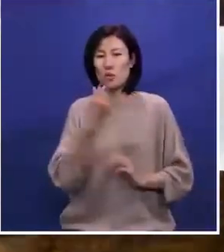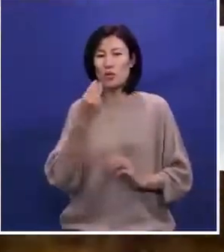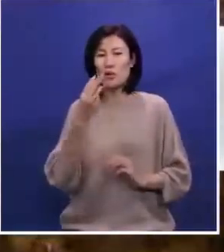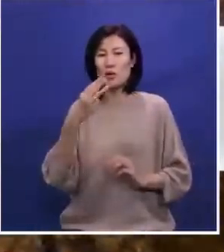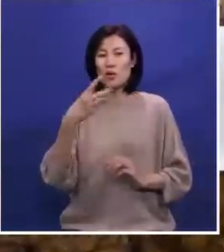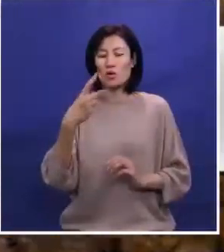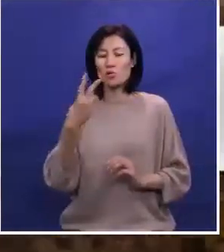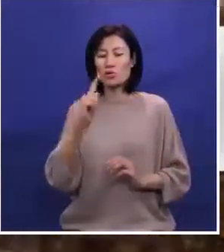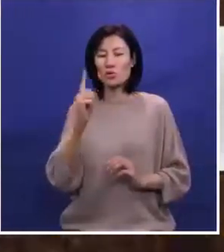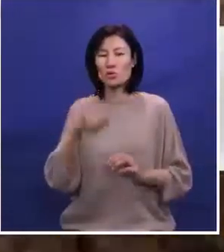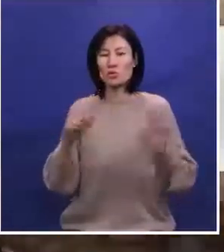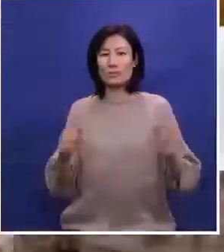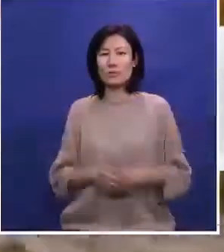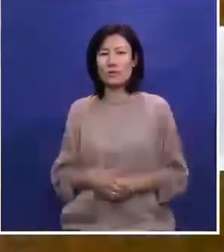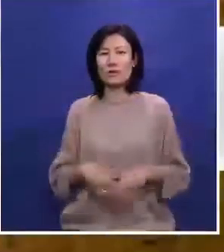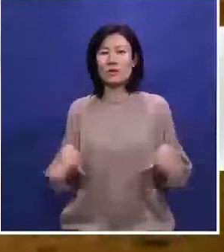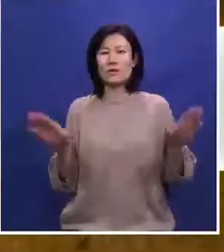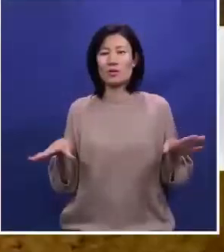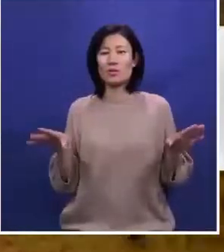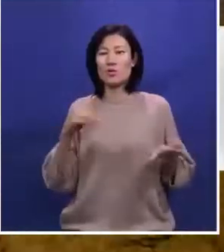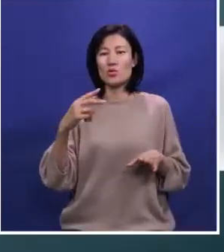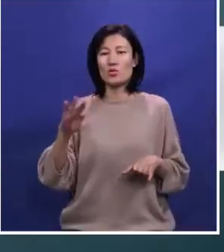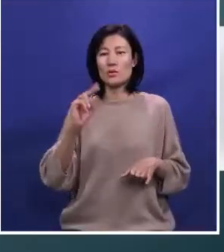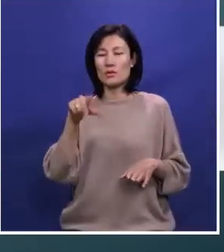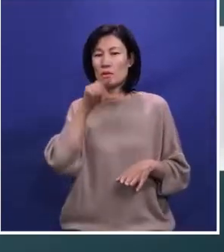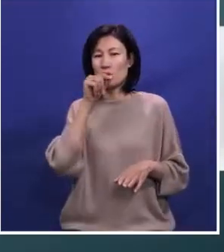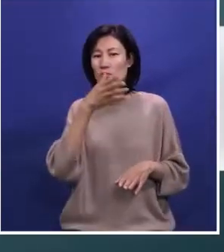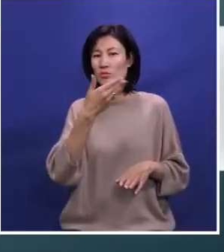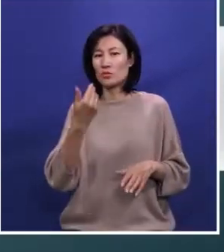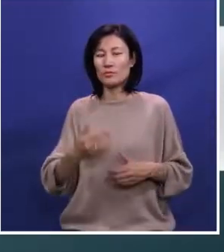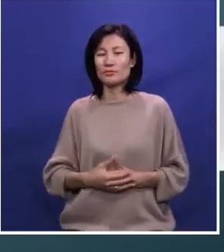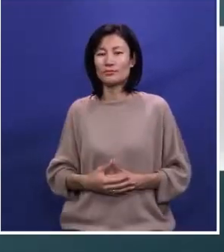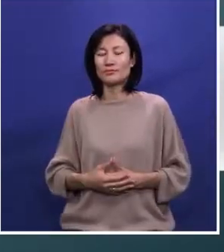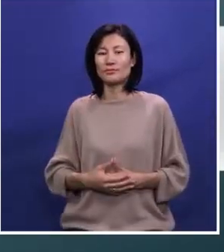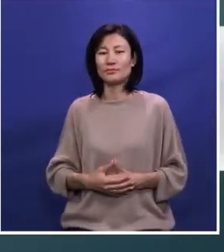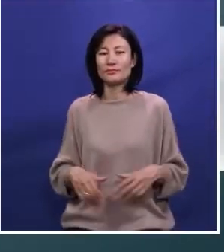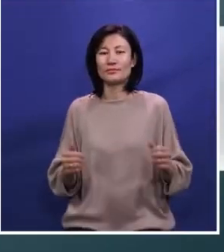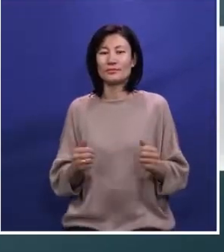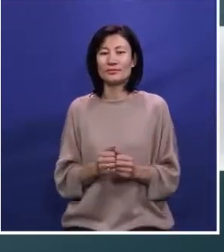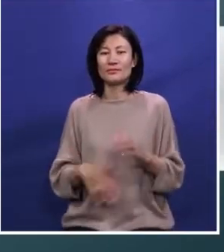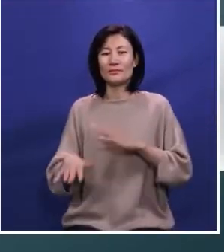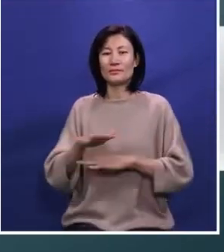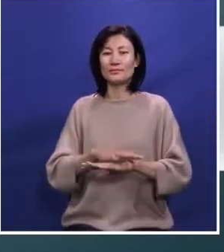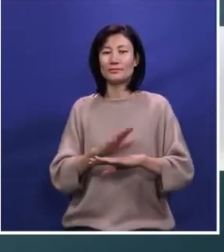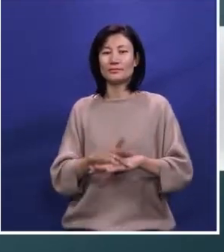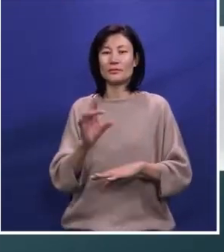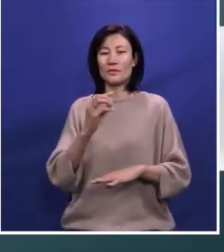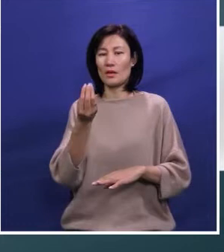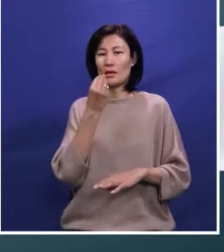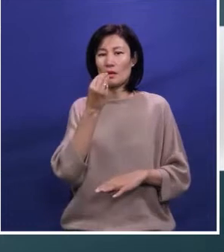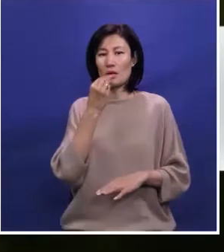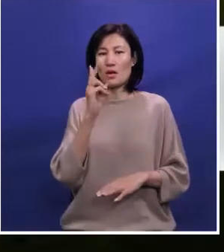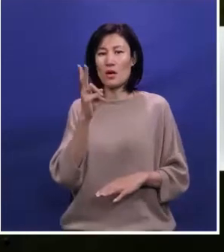қонып, қанатын тұзға батырып, ұша алмай қалатын көрінеді. Сол үйректерді маңайдағы елді мекен тұрғындары қоре кеткен